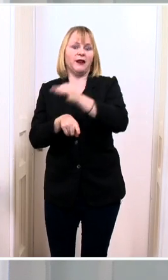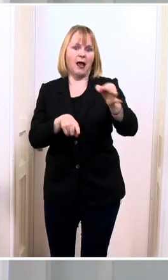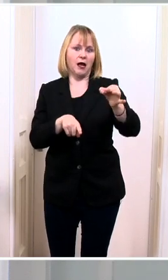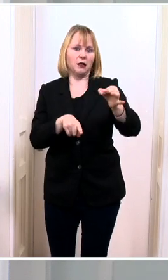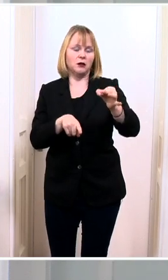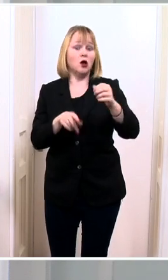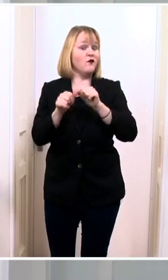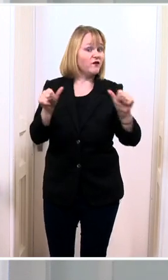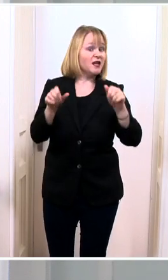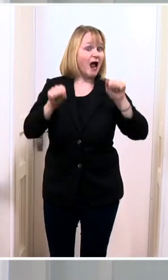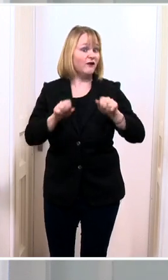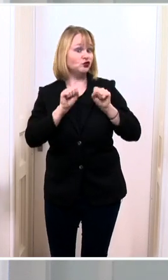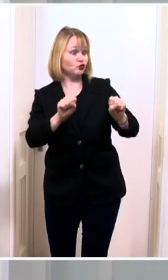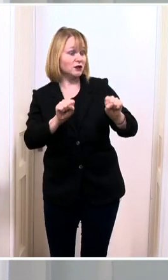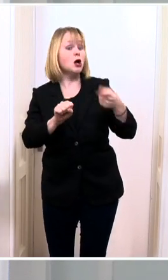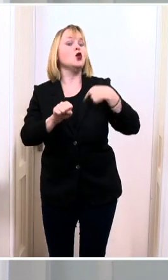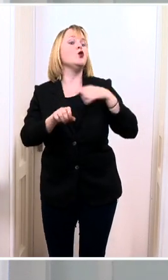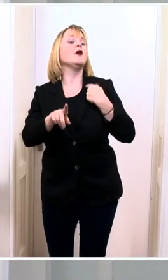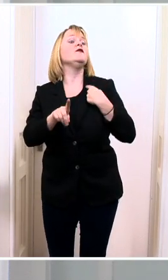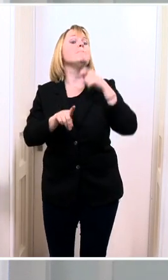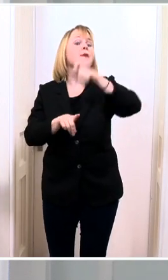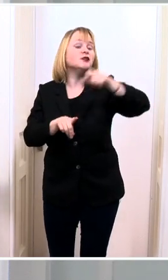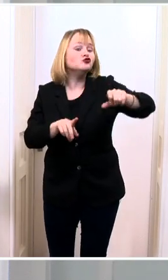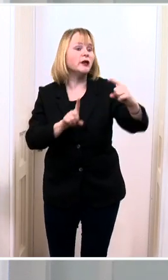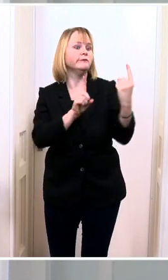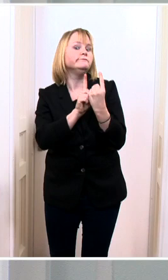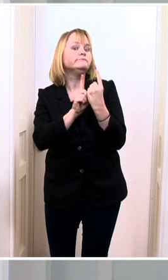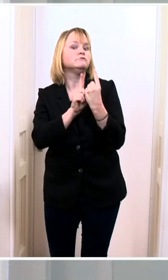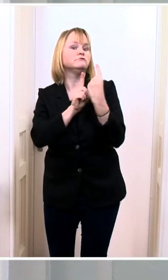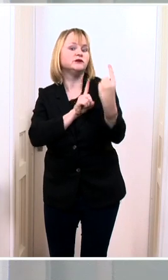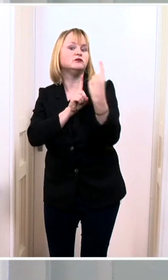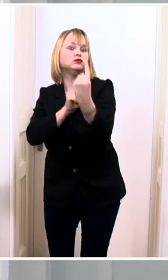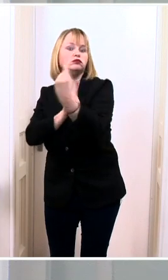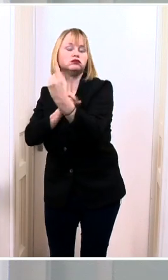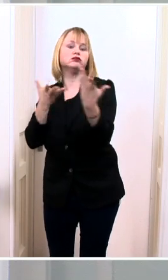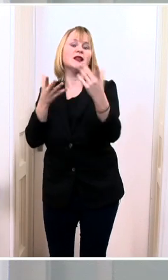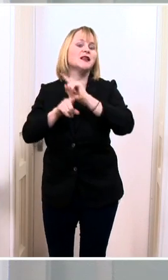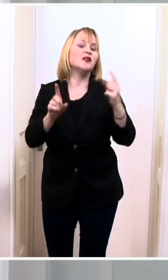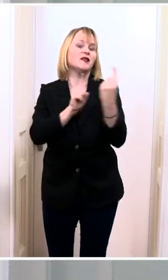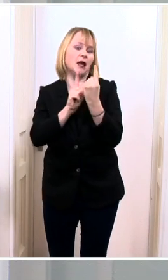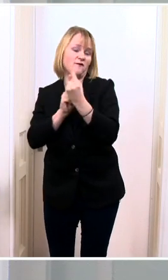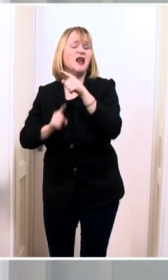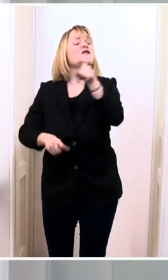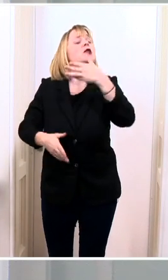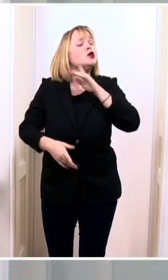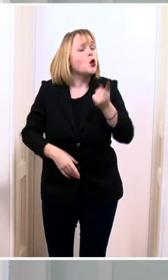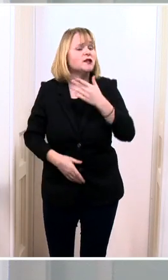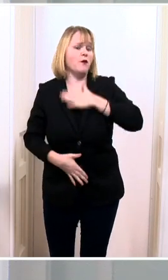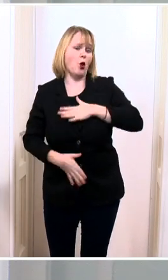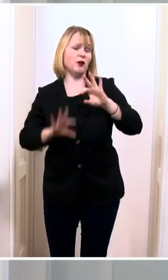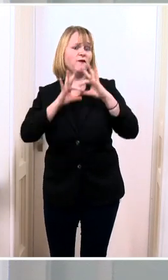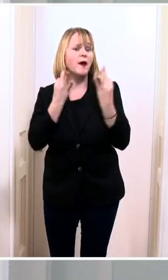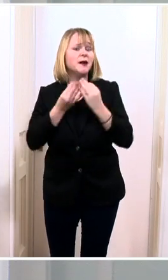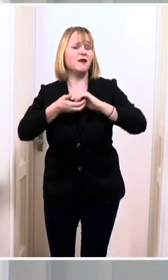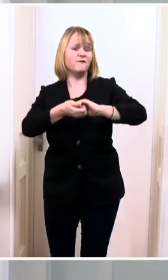Menschen ungeschützt begegnen. Wenn Sie sich mit der Familie oder mit Freunden treffen, dann halten Sie